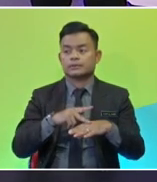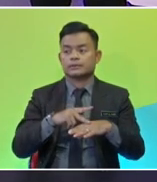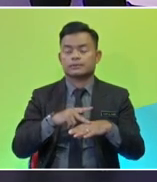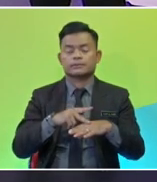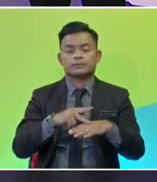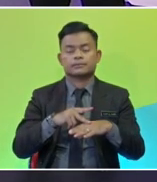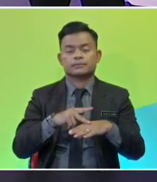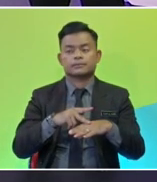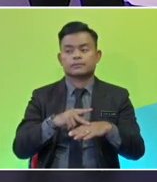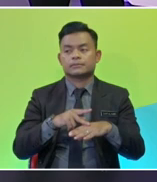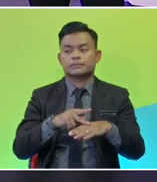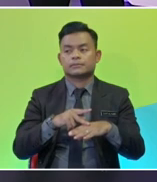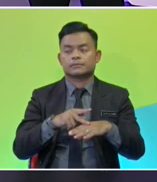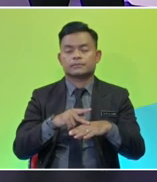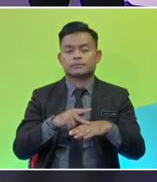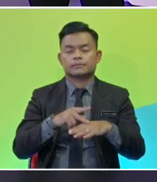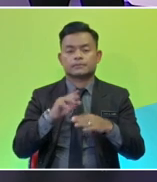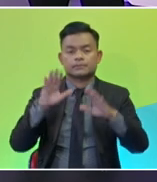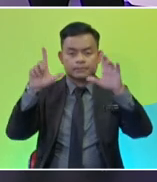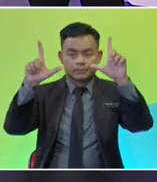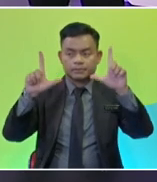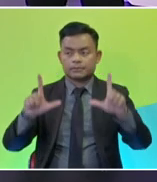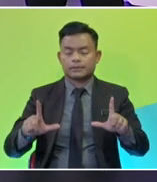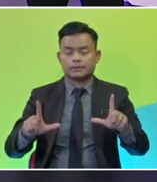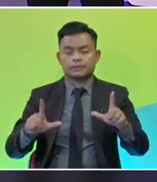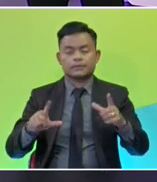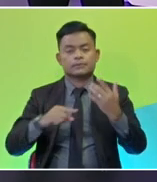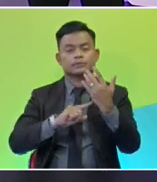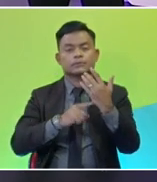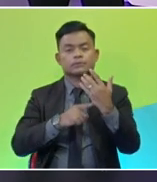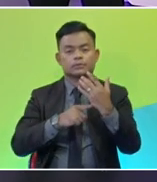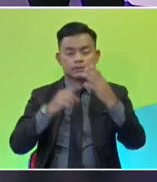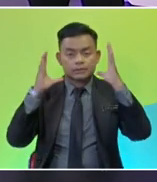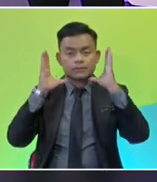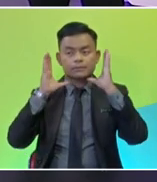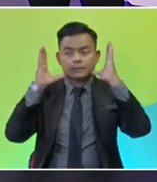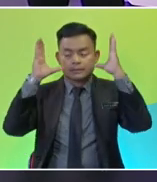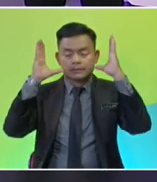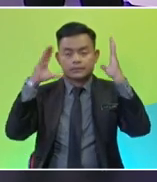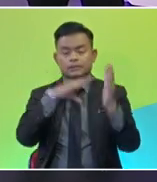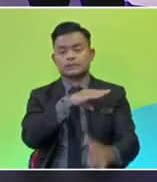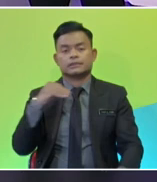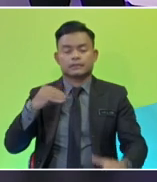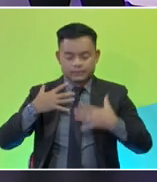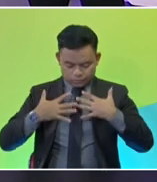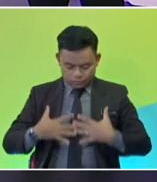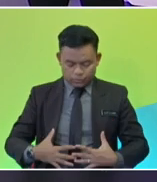cantumkan dia punya kepala dia dulu dia punya dan juga